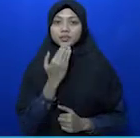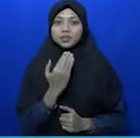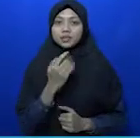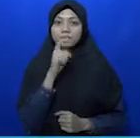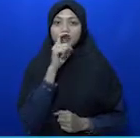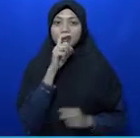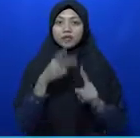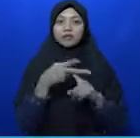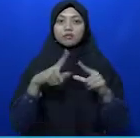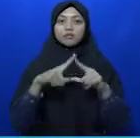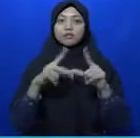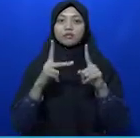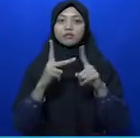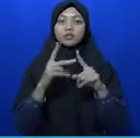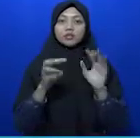Tommy.